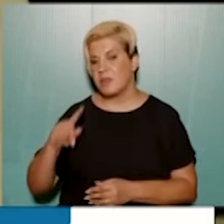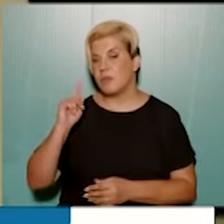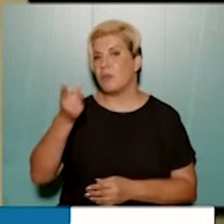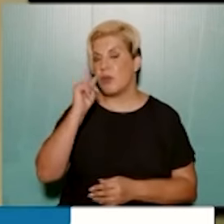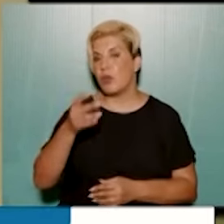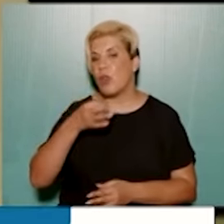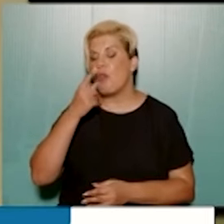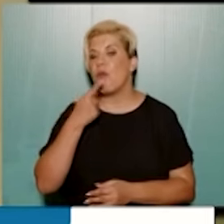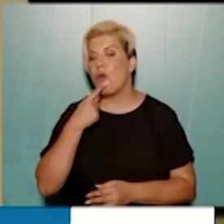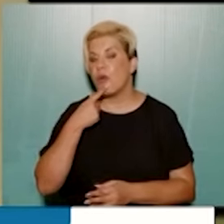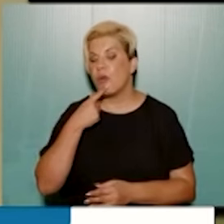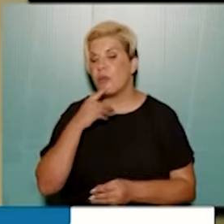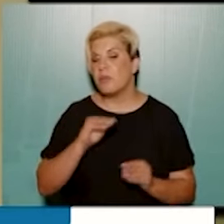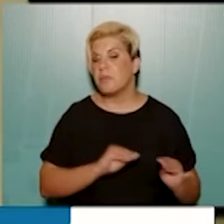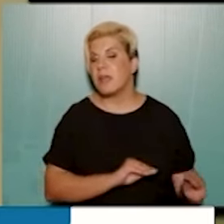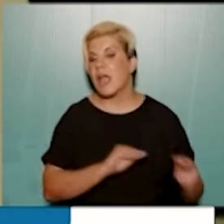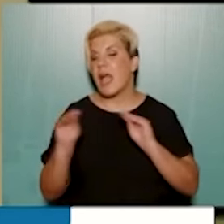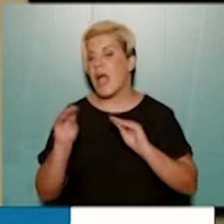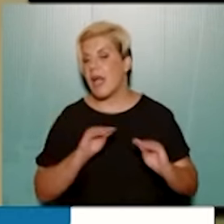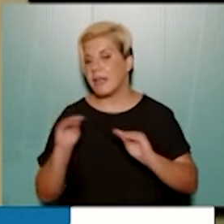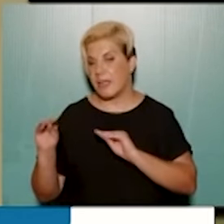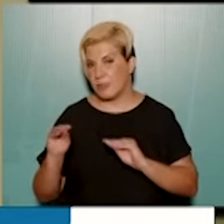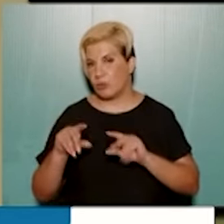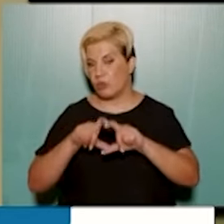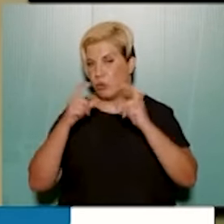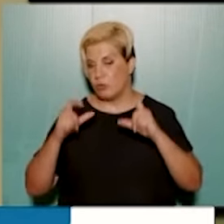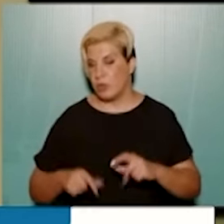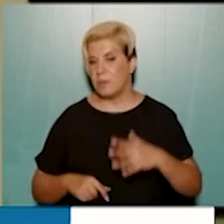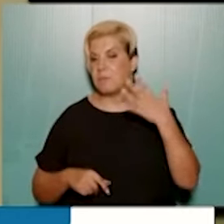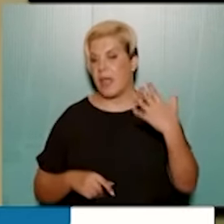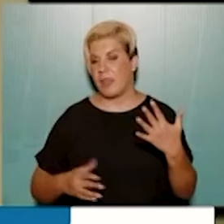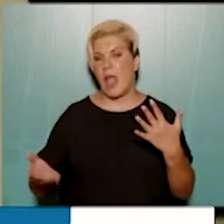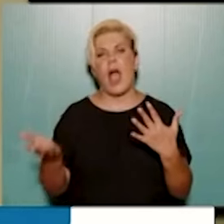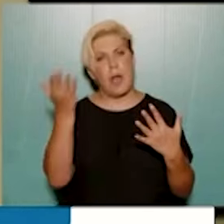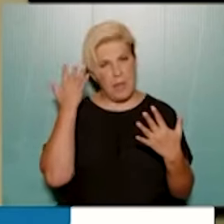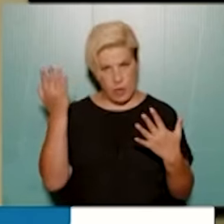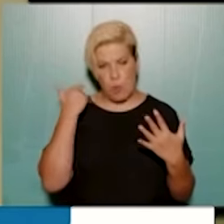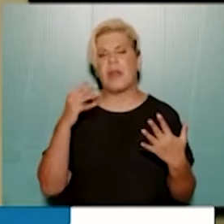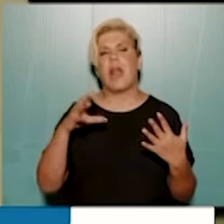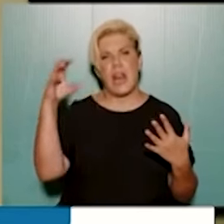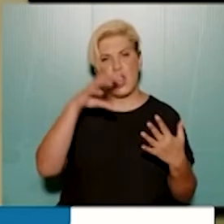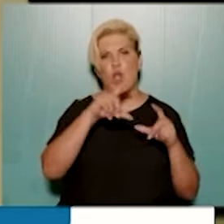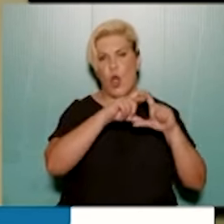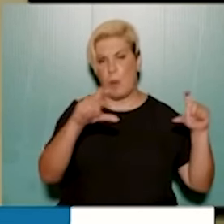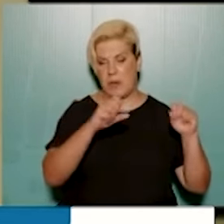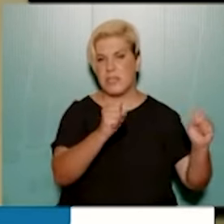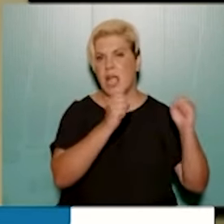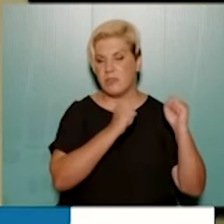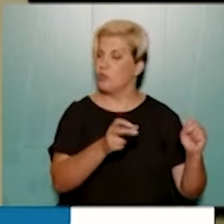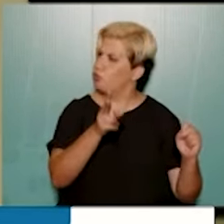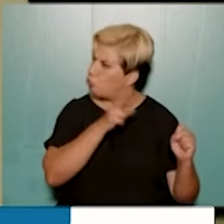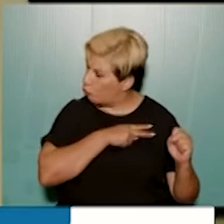πρωταρχικό λόγο της μετεγκατάστασης των σχολείων που στεγάζονται στα 5 απαρχαιωμένα λιώμενα, την ασφάλεια, και